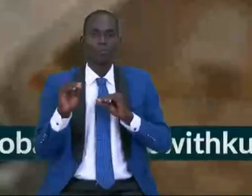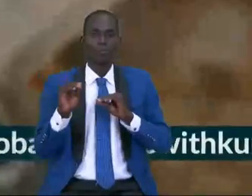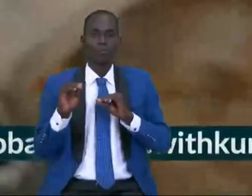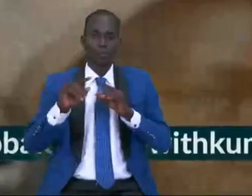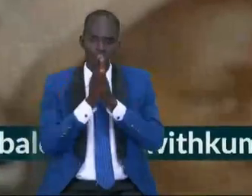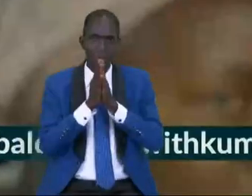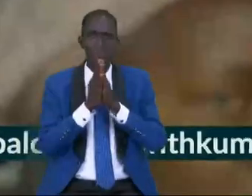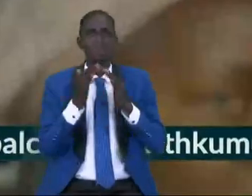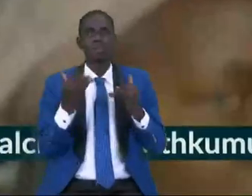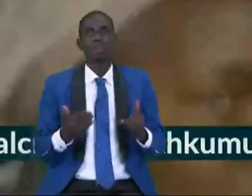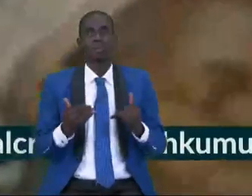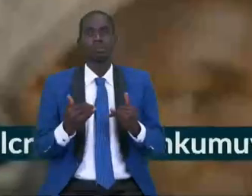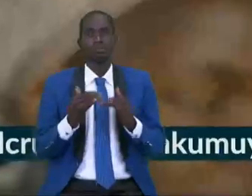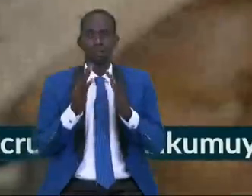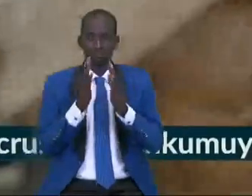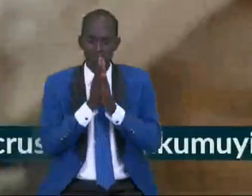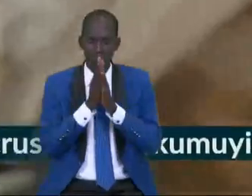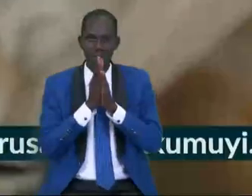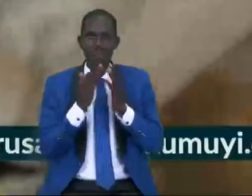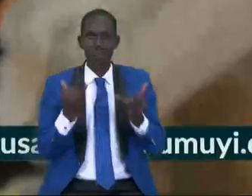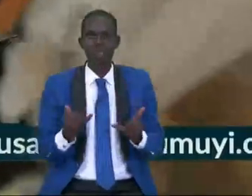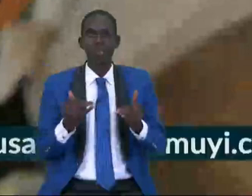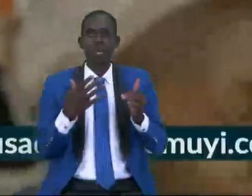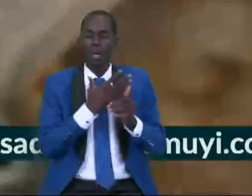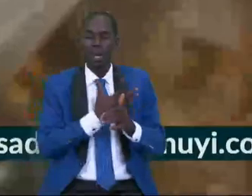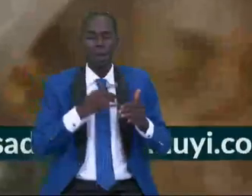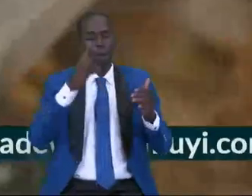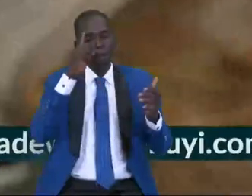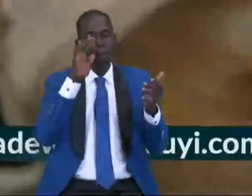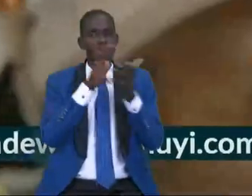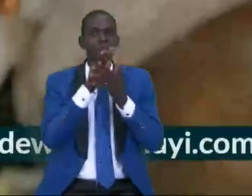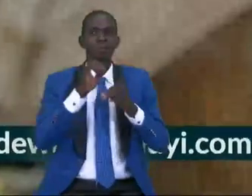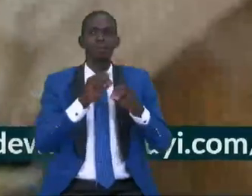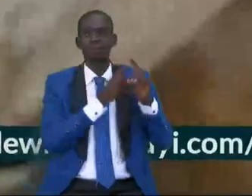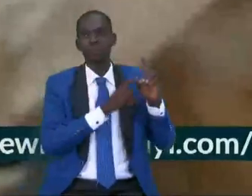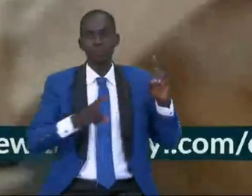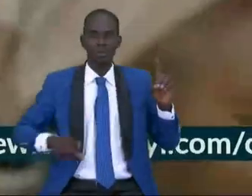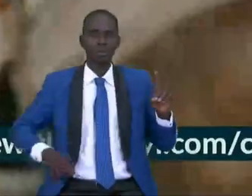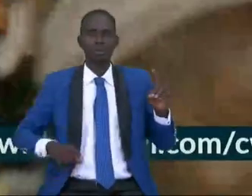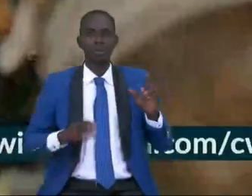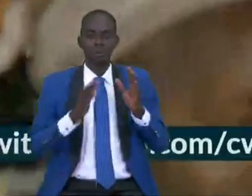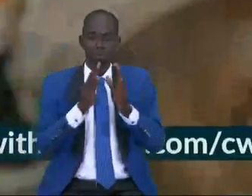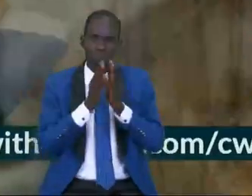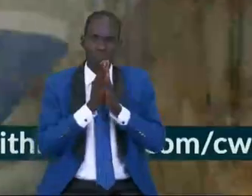au nom de Jésus-Christ. Priez maintenant avec foi.